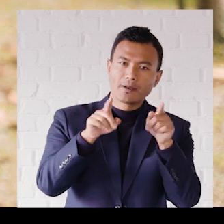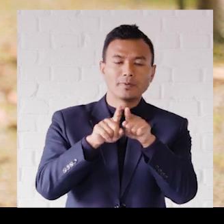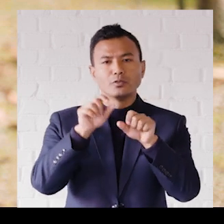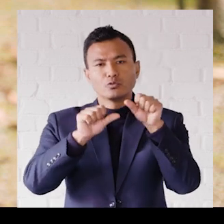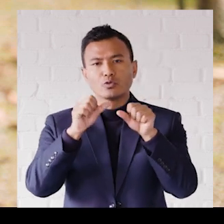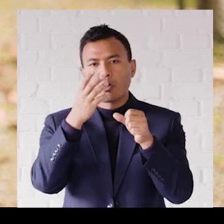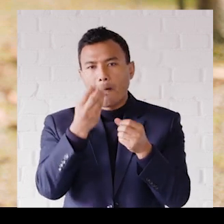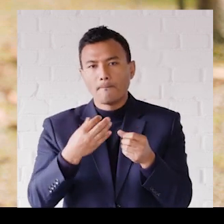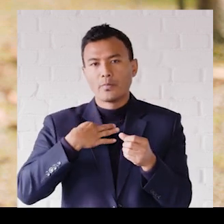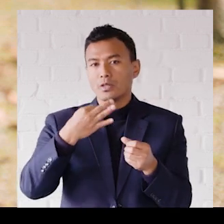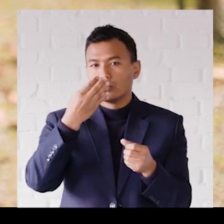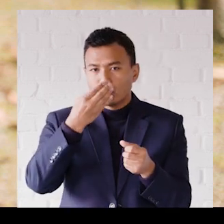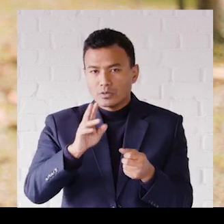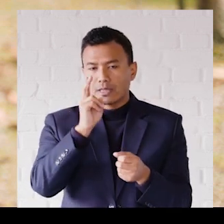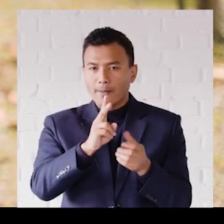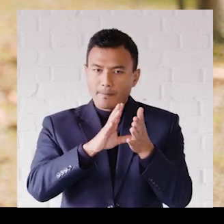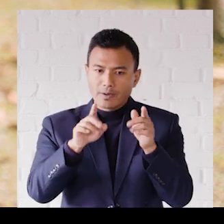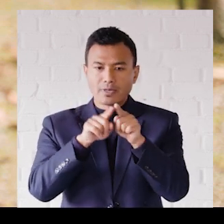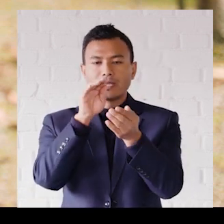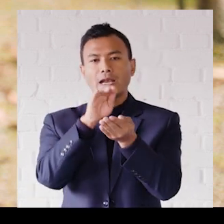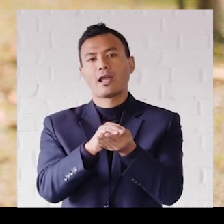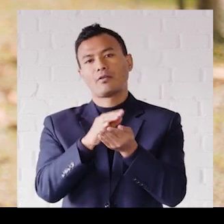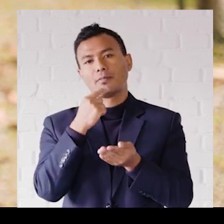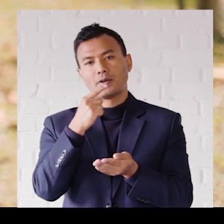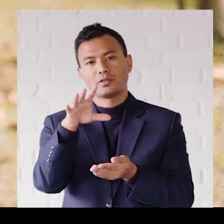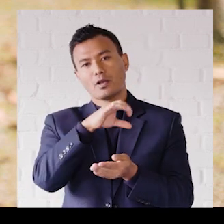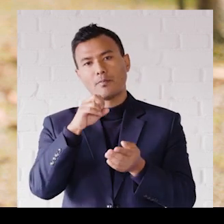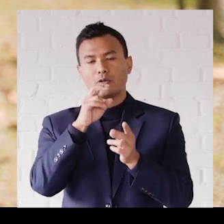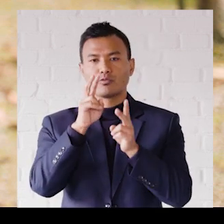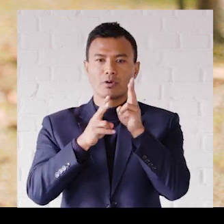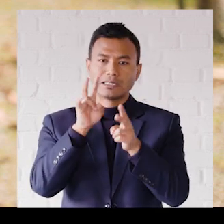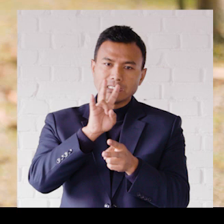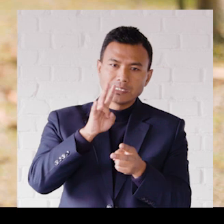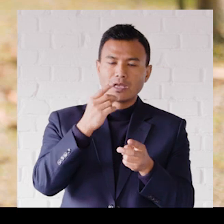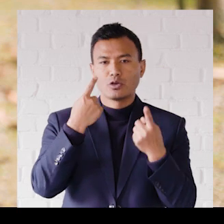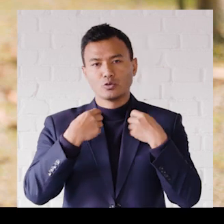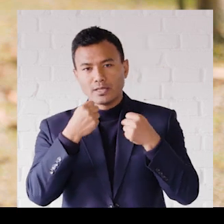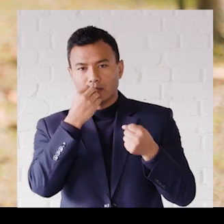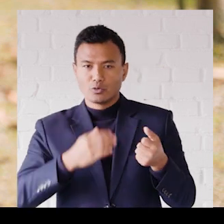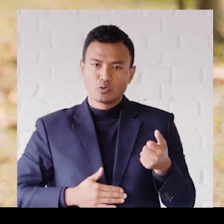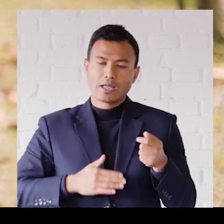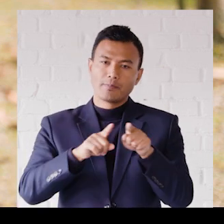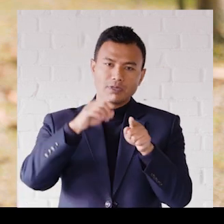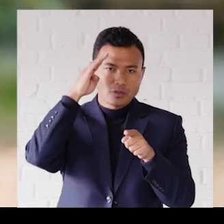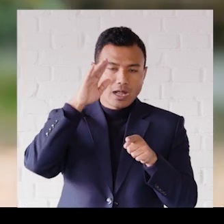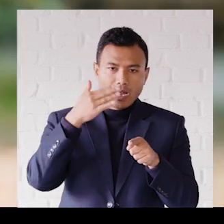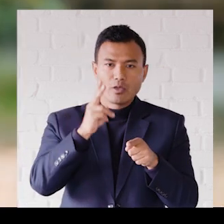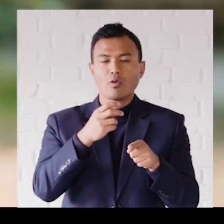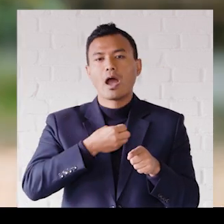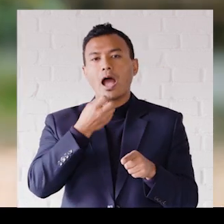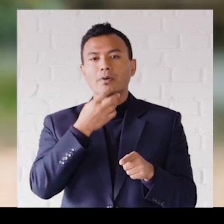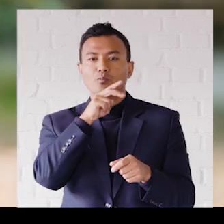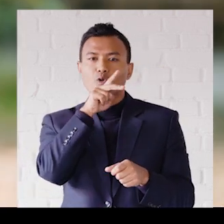समुदायबाट पनि जो न्यून प्रतिनिधित्व हुनुहुन्छ त्योबाट पनि राखियो भने चाहिँ सबै कुरामा शिक्षा, स्वास्थ्य, रोजगारीको कुराहरूमा पनि सरकारलाई